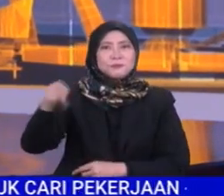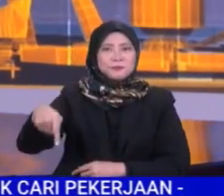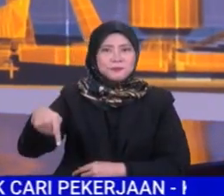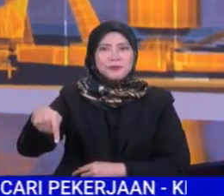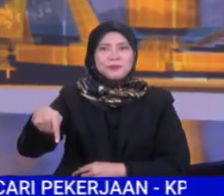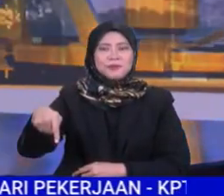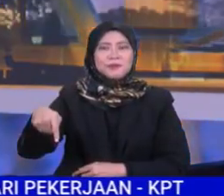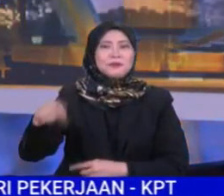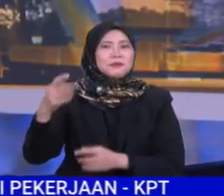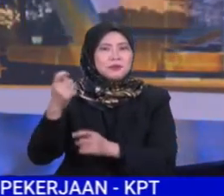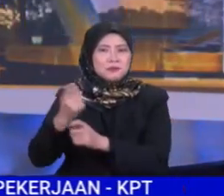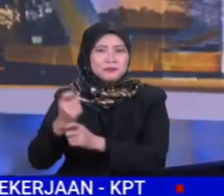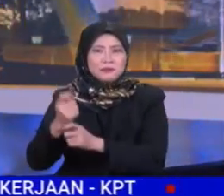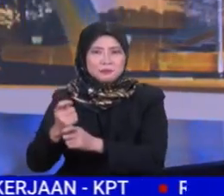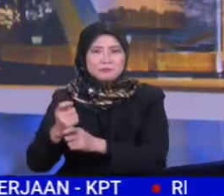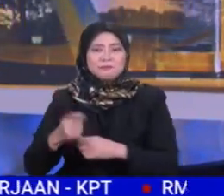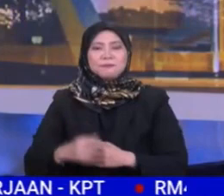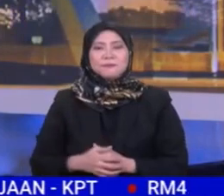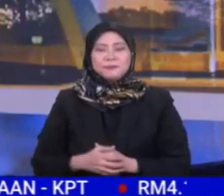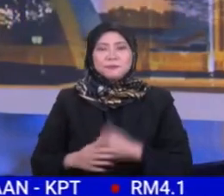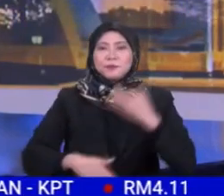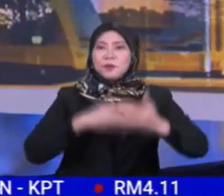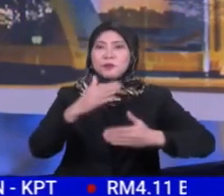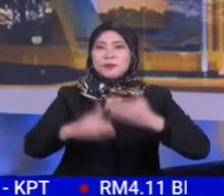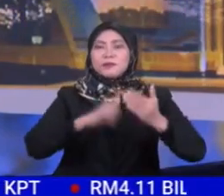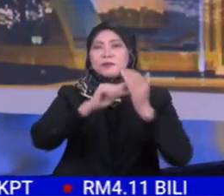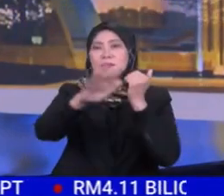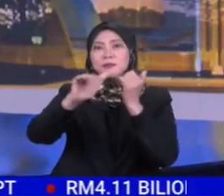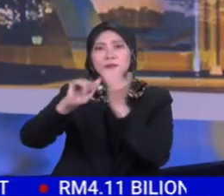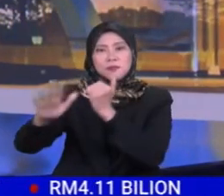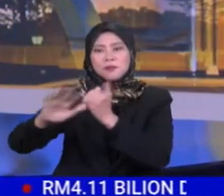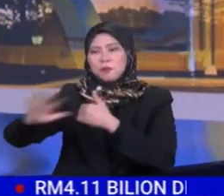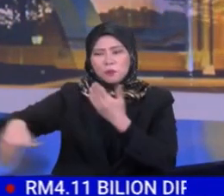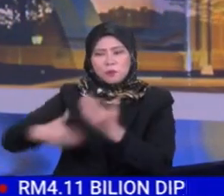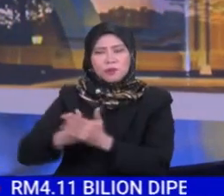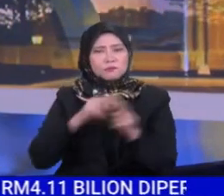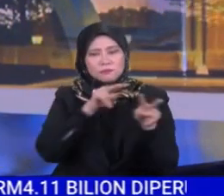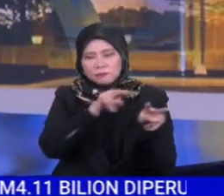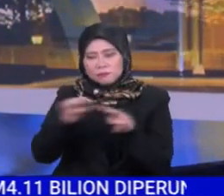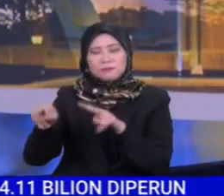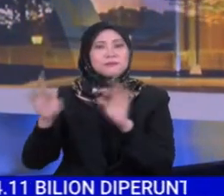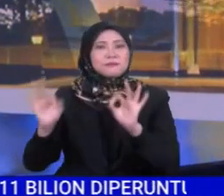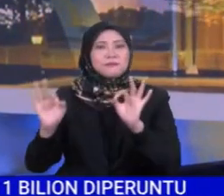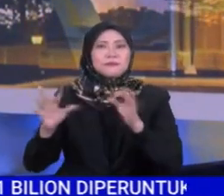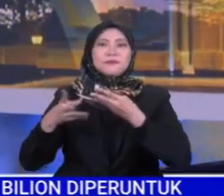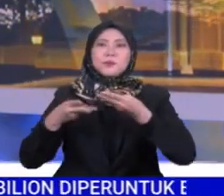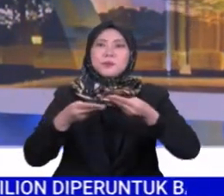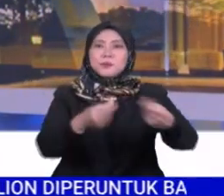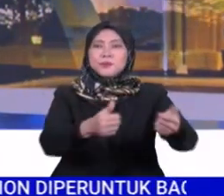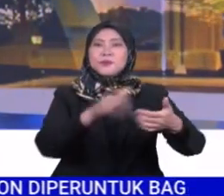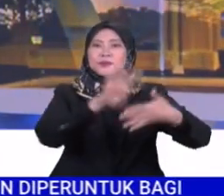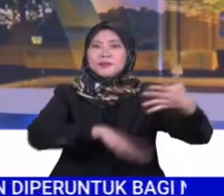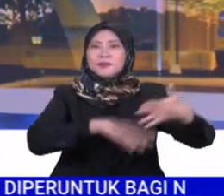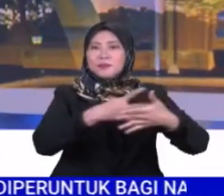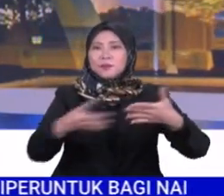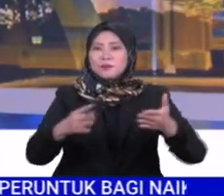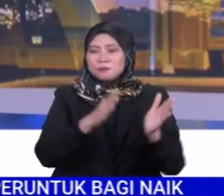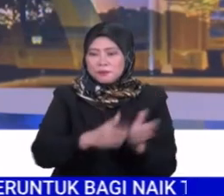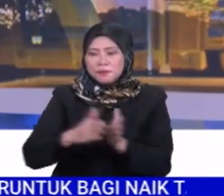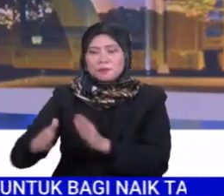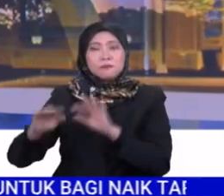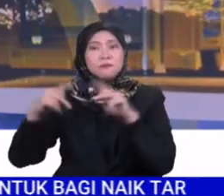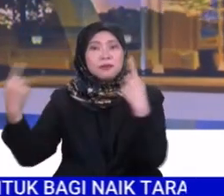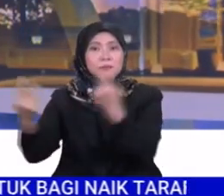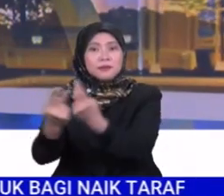standard SOP yang ditetapkan. Proses berkempen dilihat berjalan lancar berdasarkan jadual yang diaturkan parti.